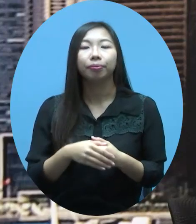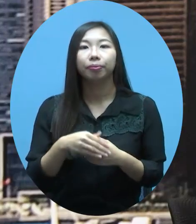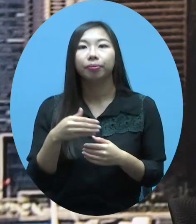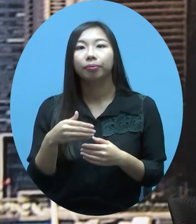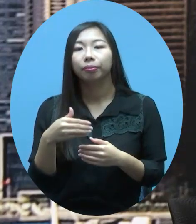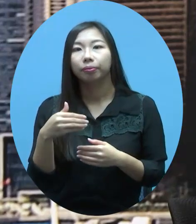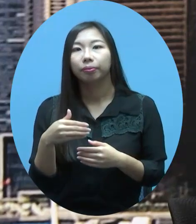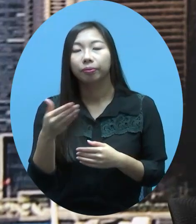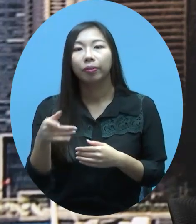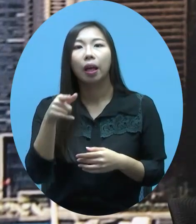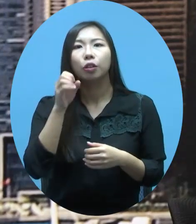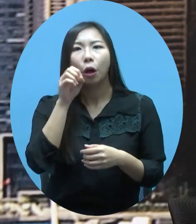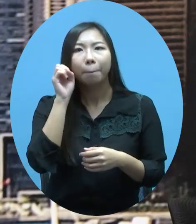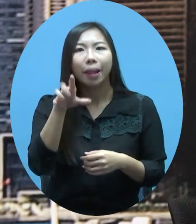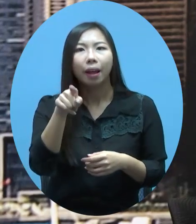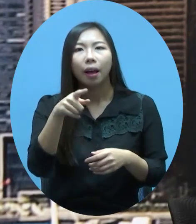士。